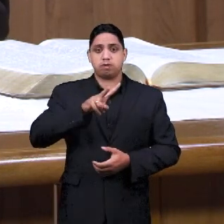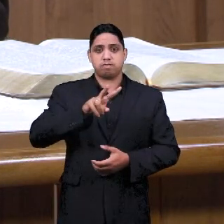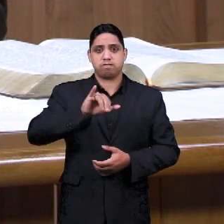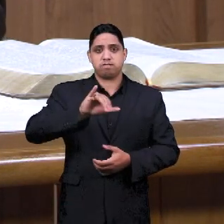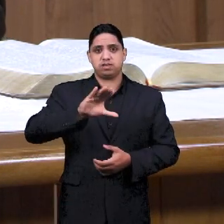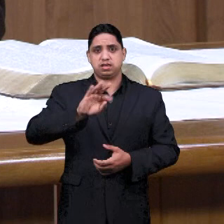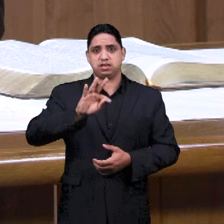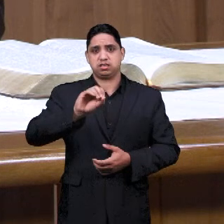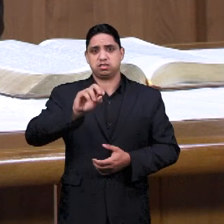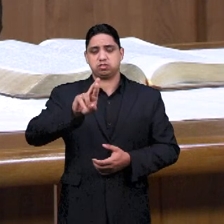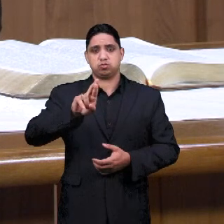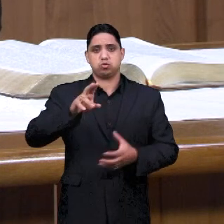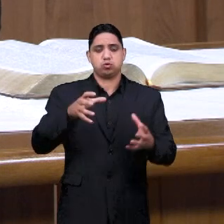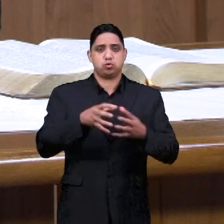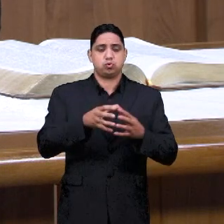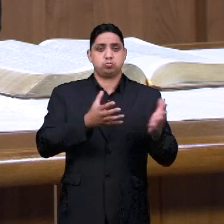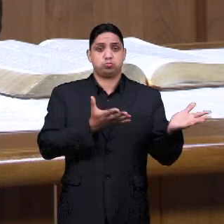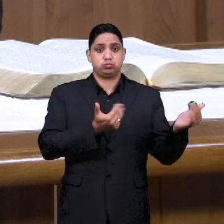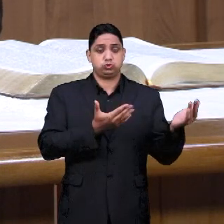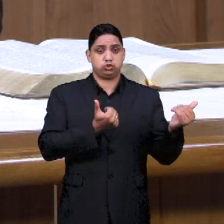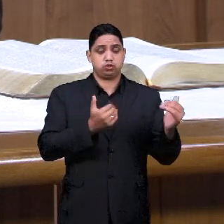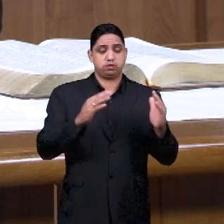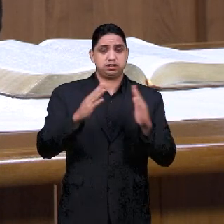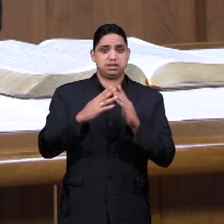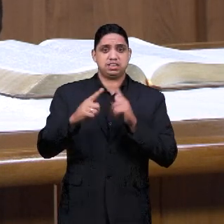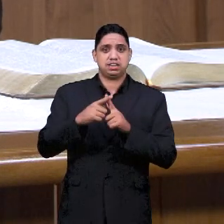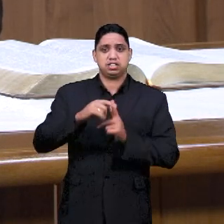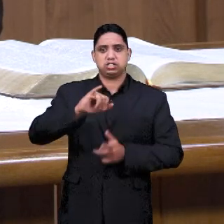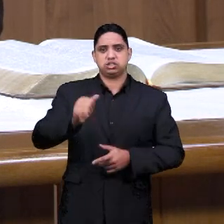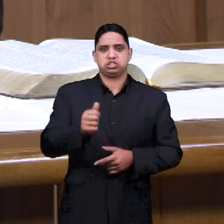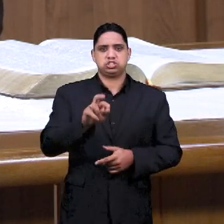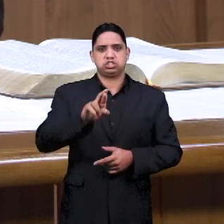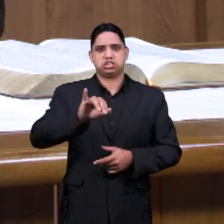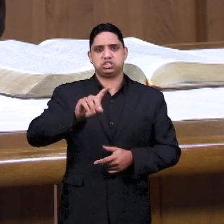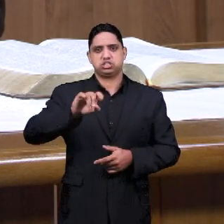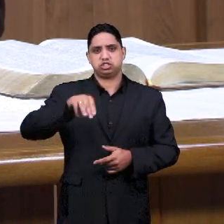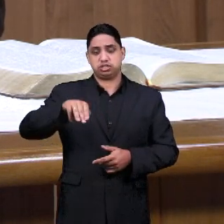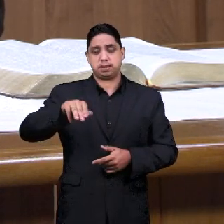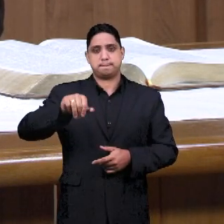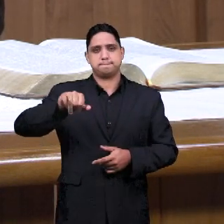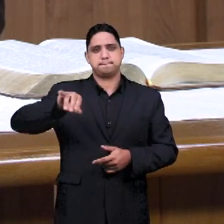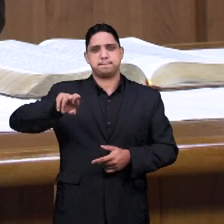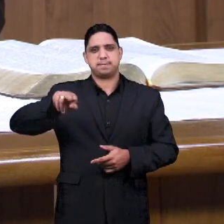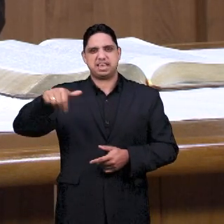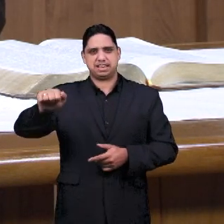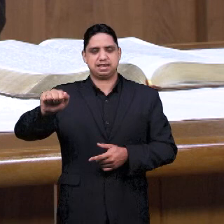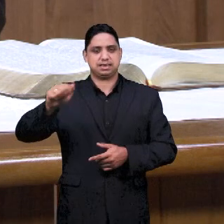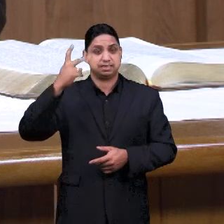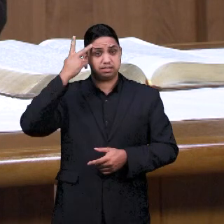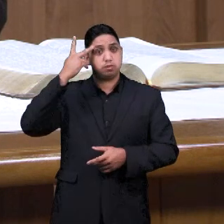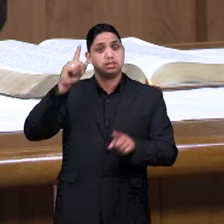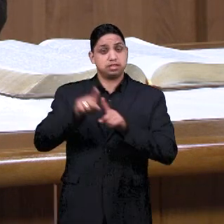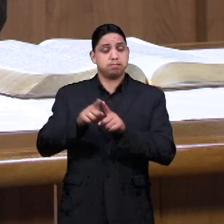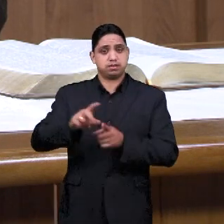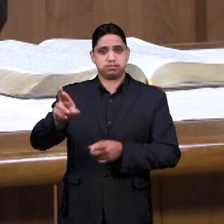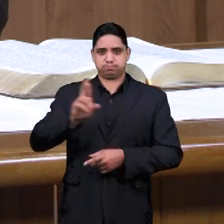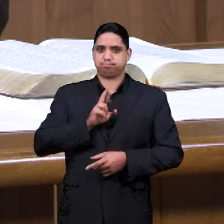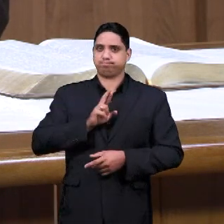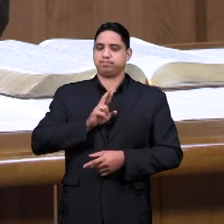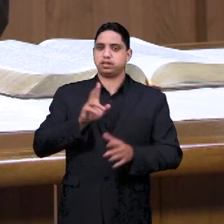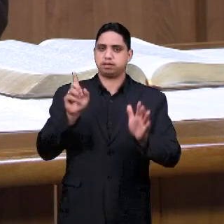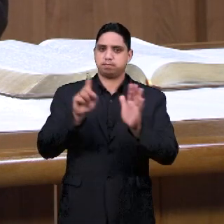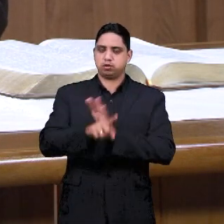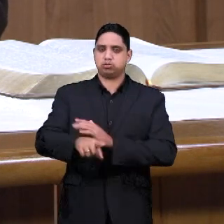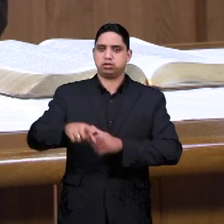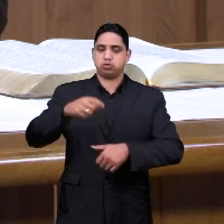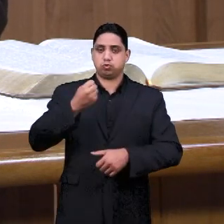Victor, du groupe de jeunes de l'église de Jardim Mirna, à São Paulo, va aussi apporter encore une réponse